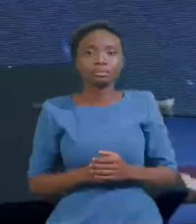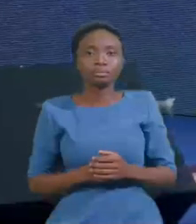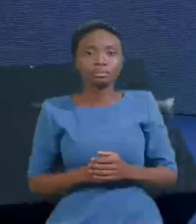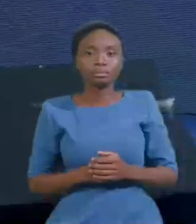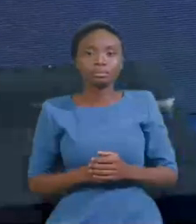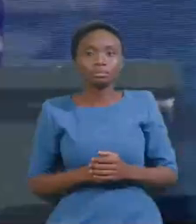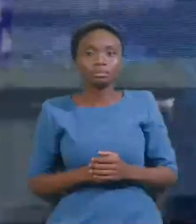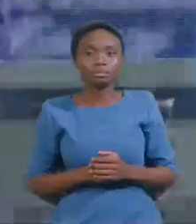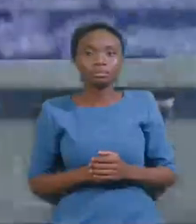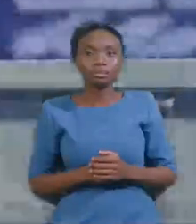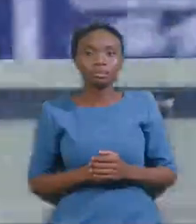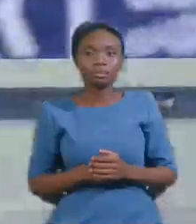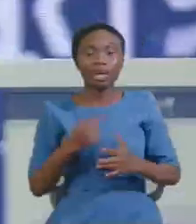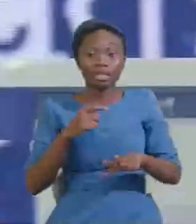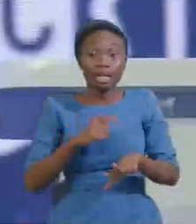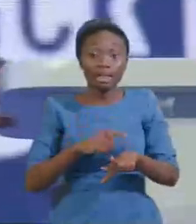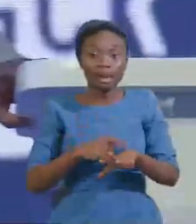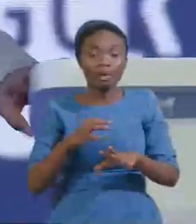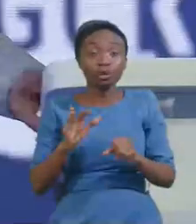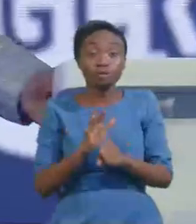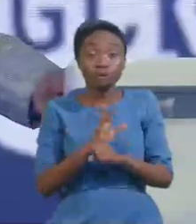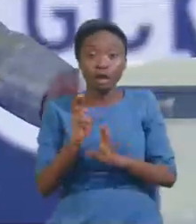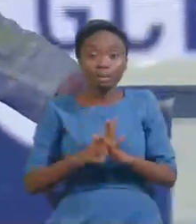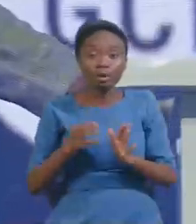L'heure de la protection, de la préservation est venue pour toi.